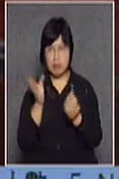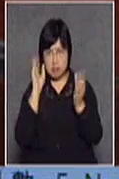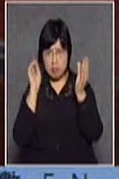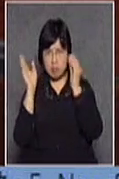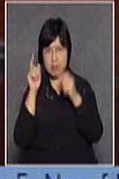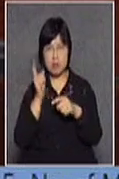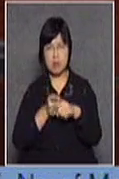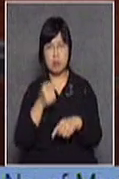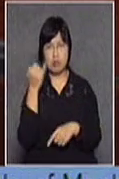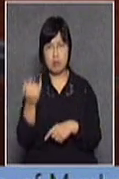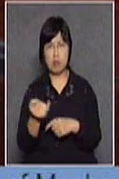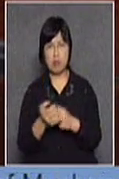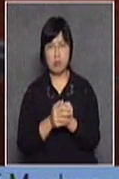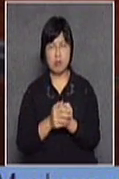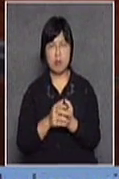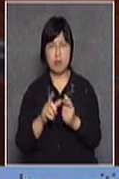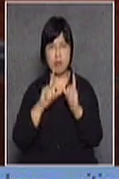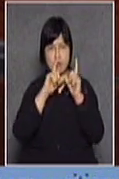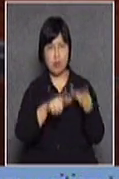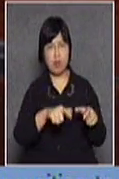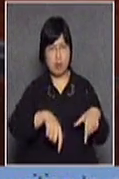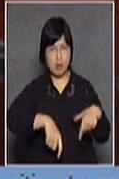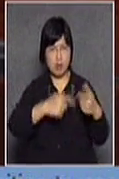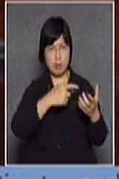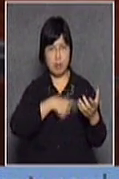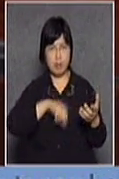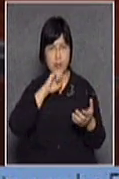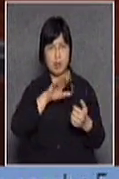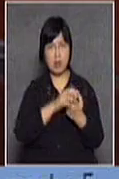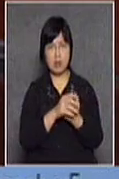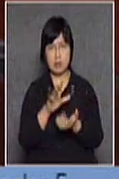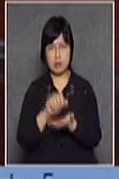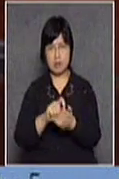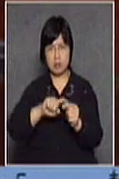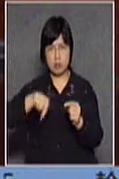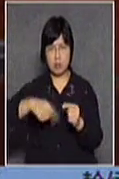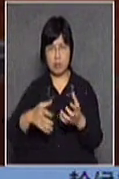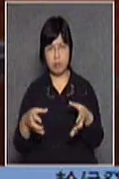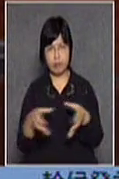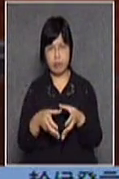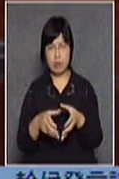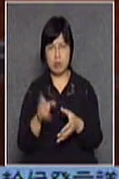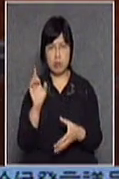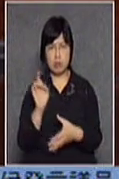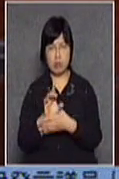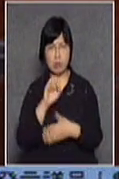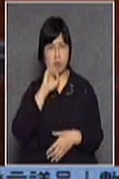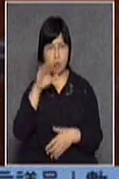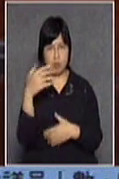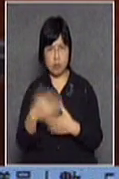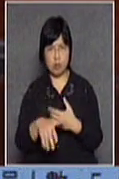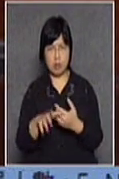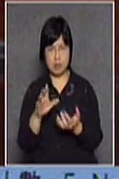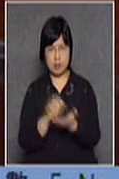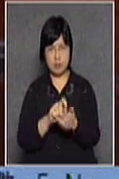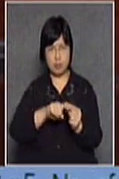錯誤。在他的回覆林大輝的講法呢，就說佔領中環行動的組織者早已明言，佔中的目